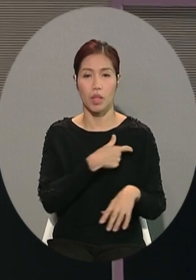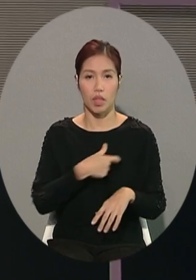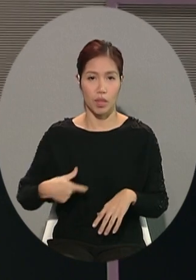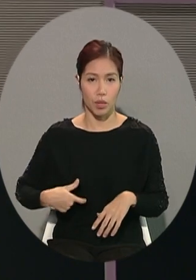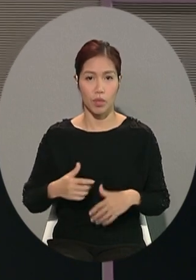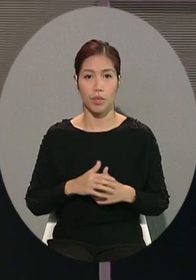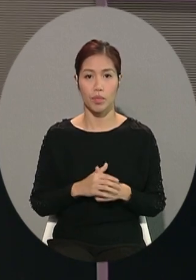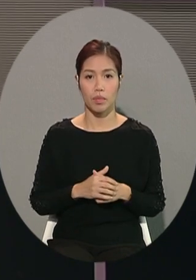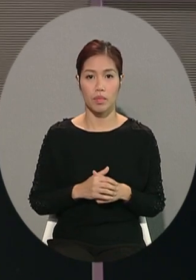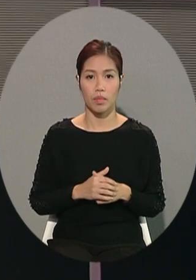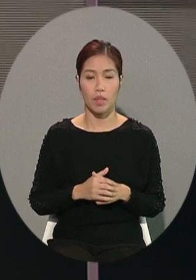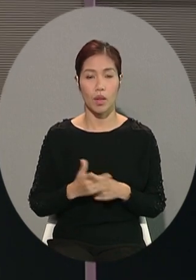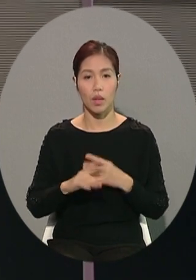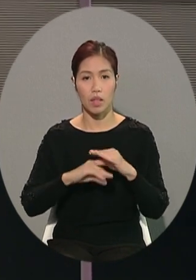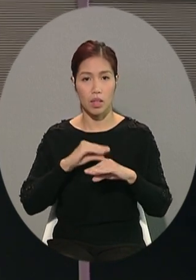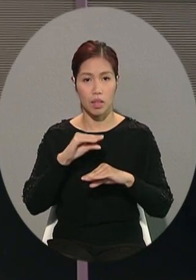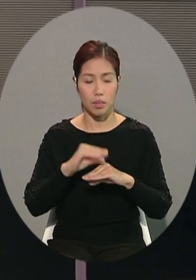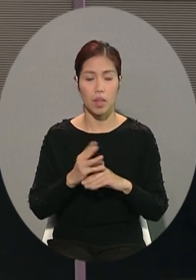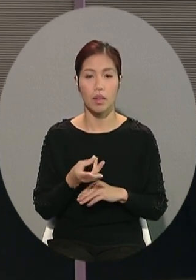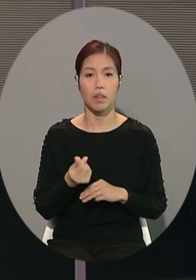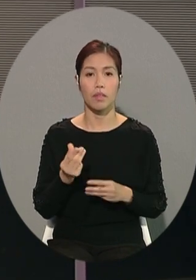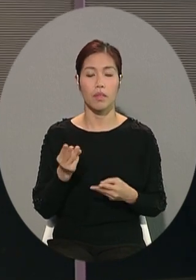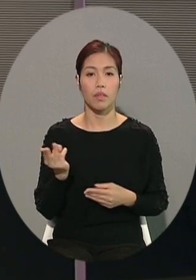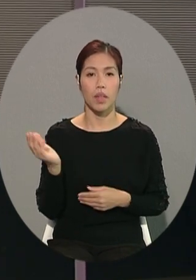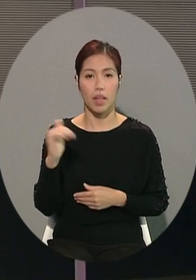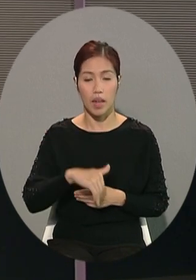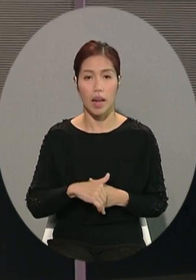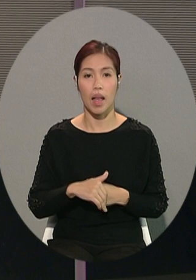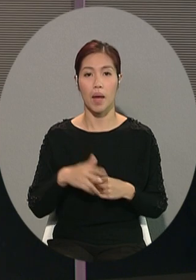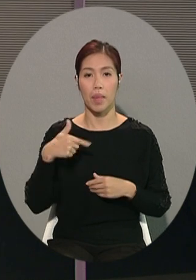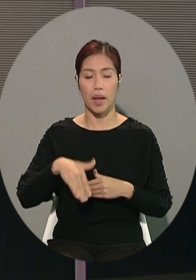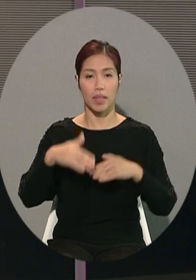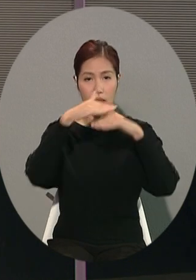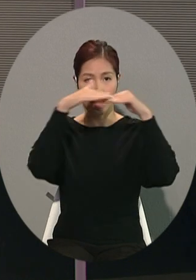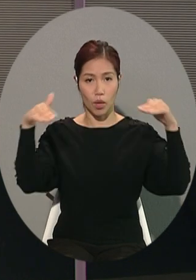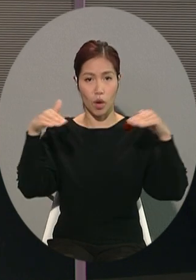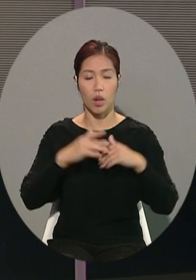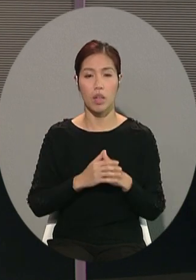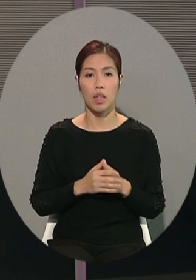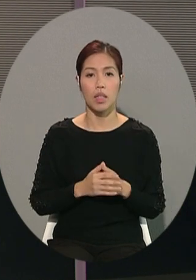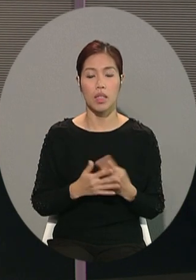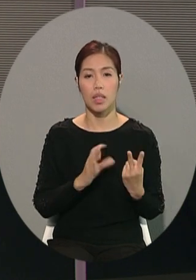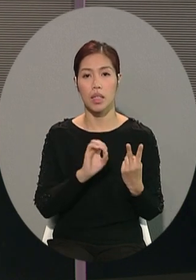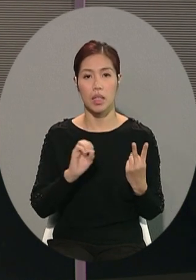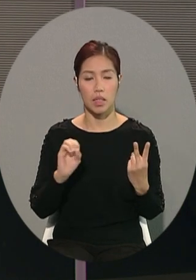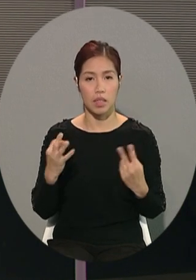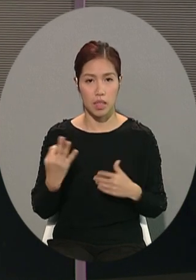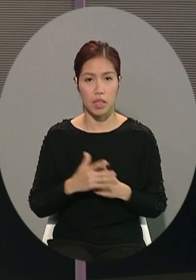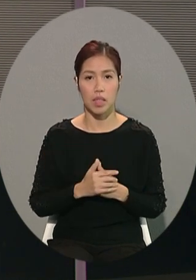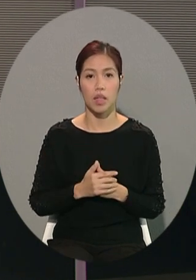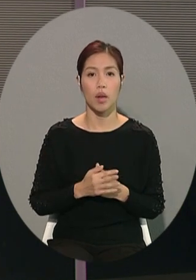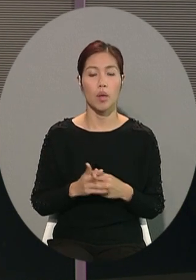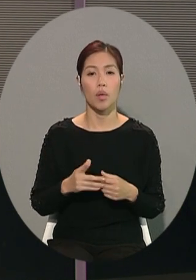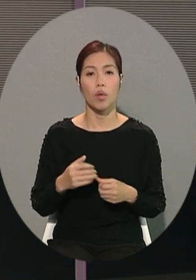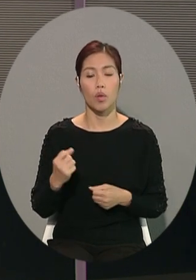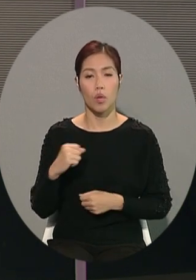间建立了这个粉岭南个有个行人通道，同埋在2003年的时候创立了劳工及经济事务委员会，